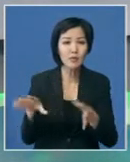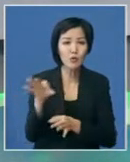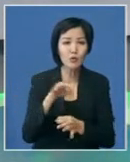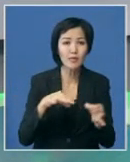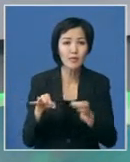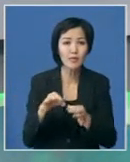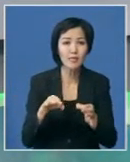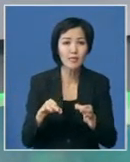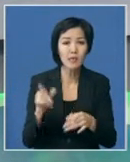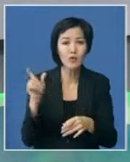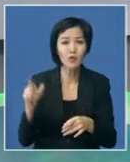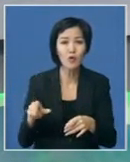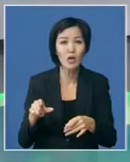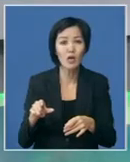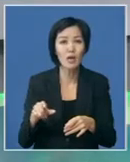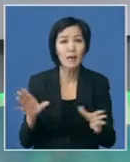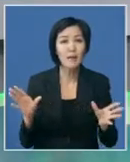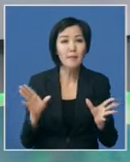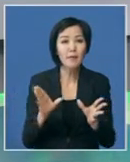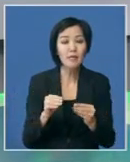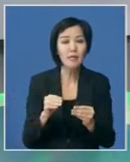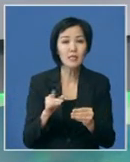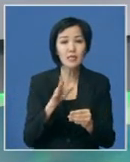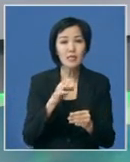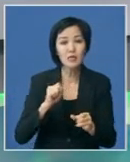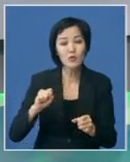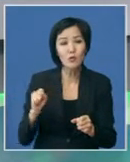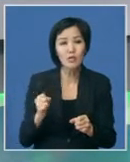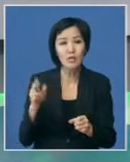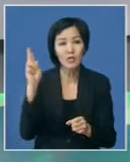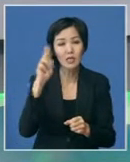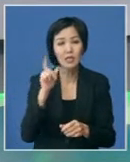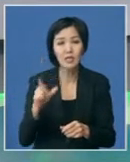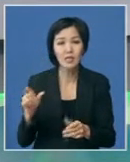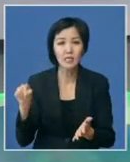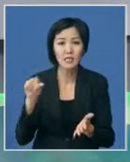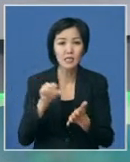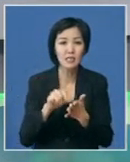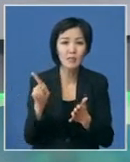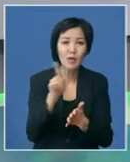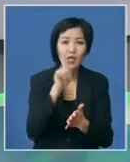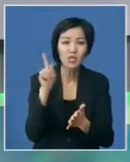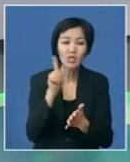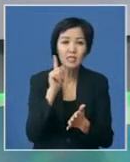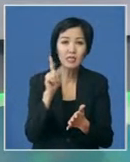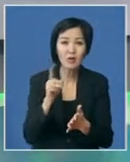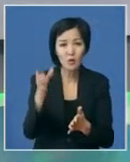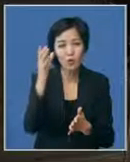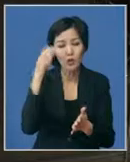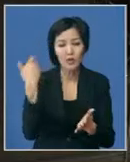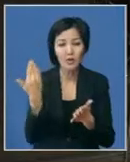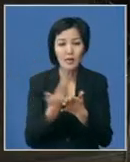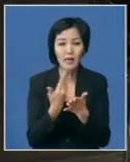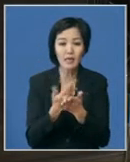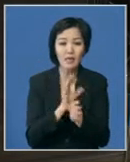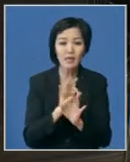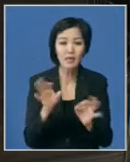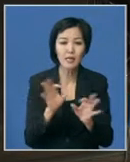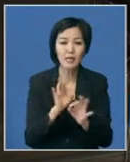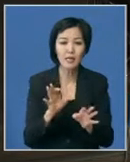жобасының аясындағы шараға тұлғаның замандастары мен шәкірттері қатысып, жастарға ұлағатты әңгімелер айтты.